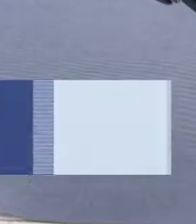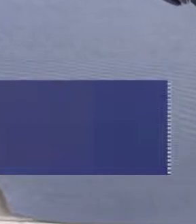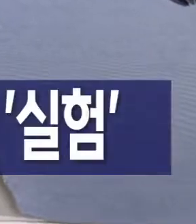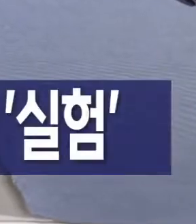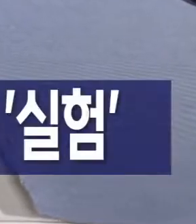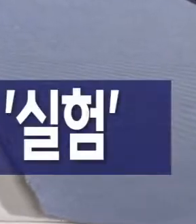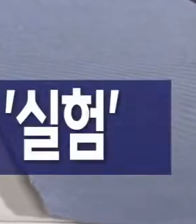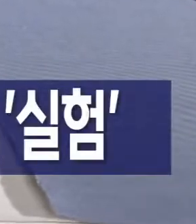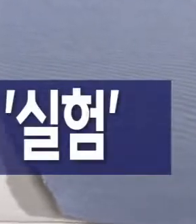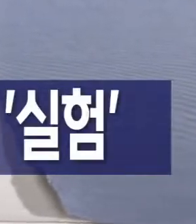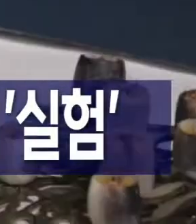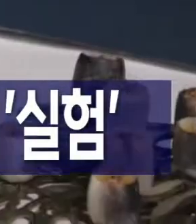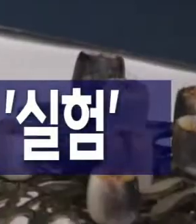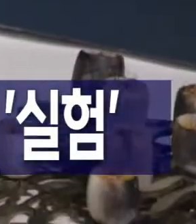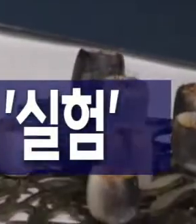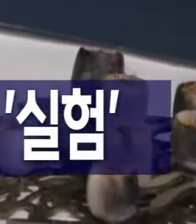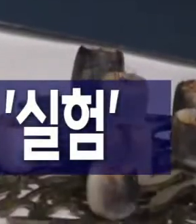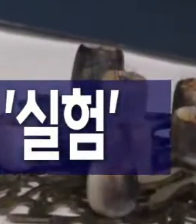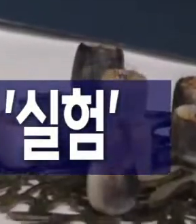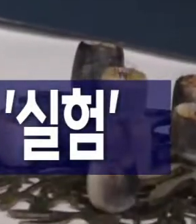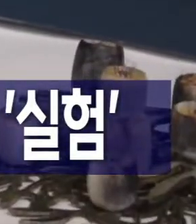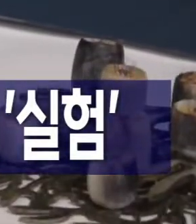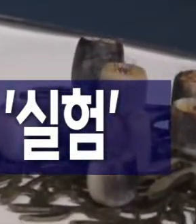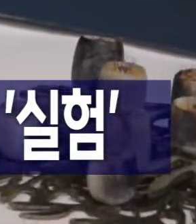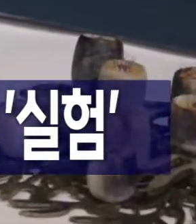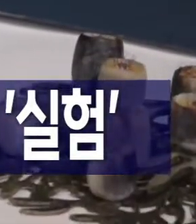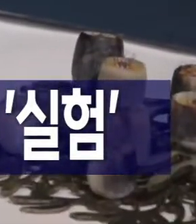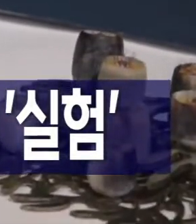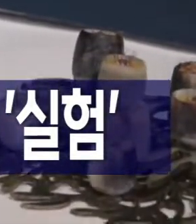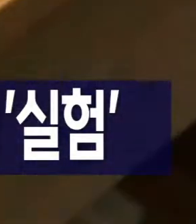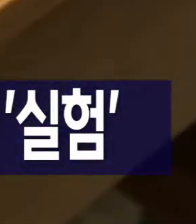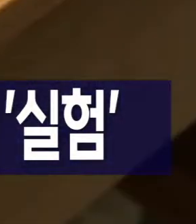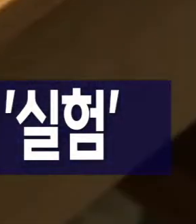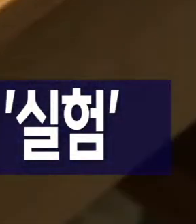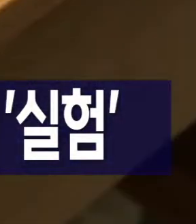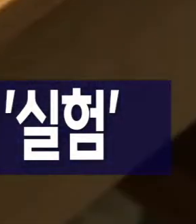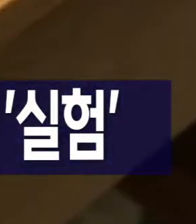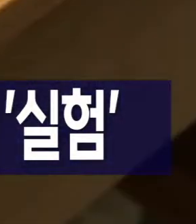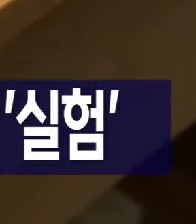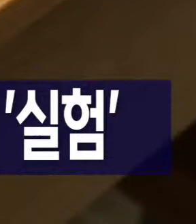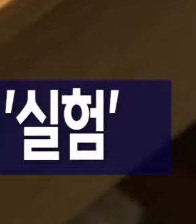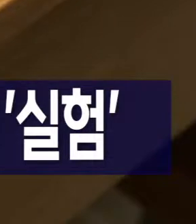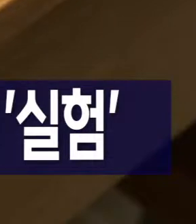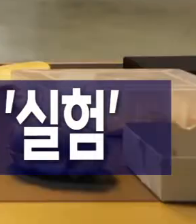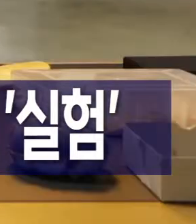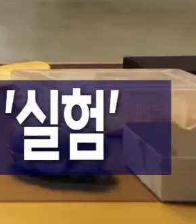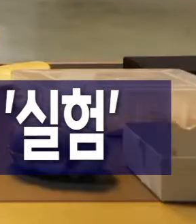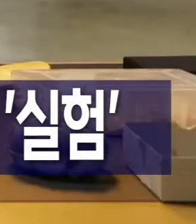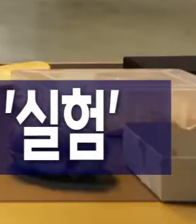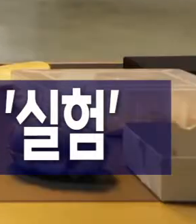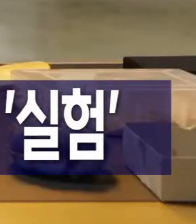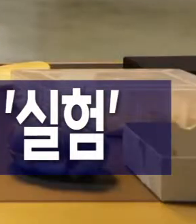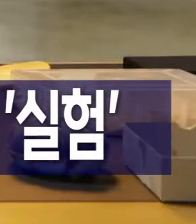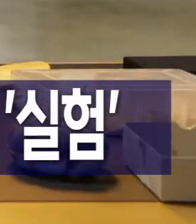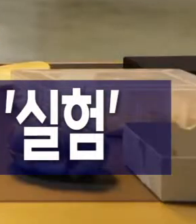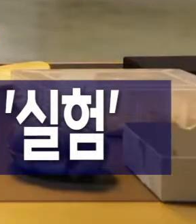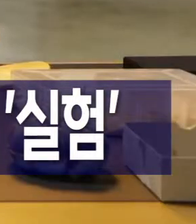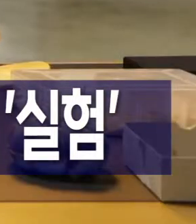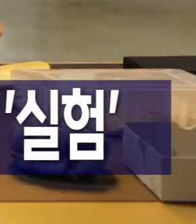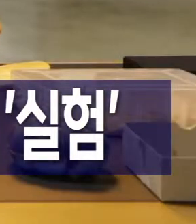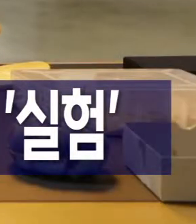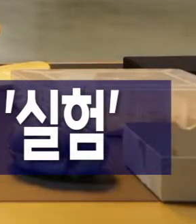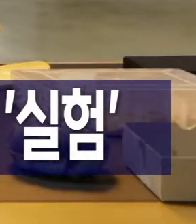아름다움에 대한 고정관념을 깨는 공예 실험이 눈길을 끌고 있습니다. 이번 주 문화있다는 동물의 사체를